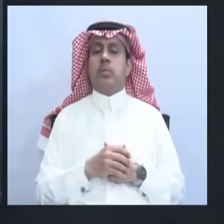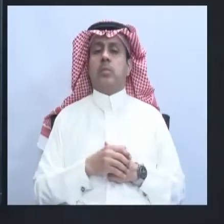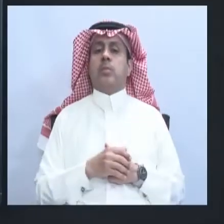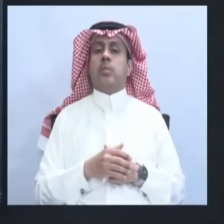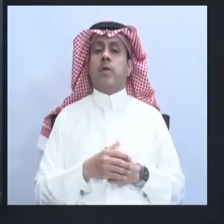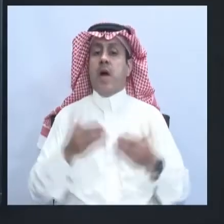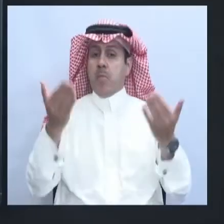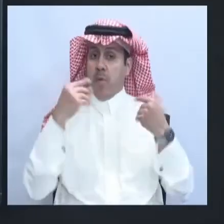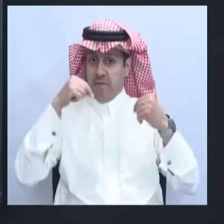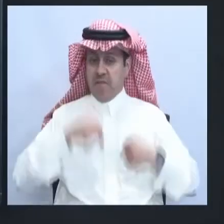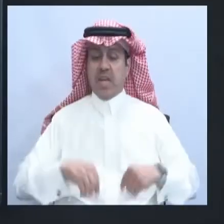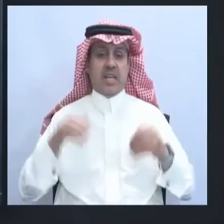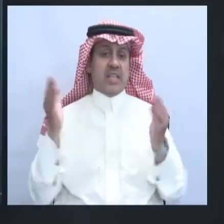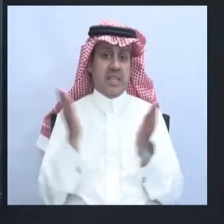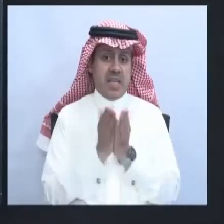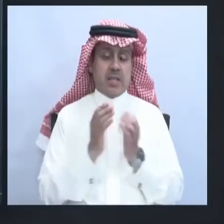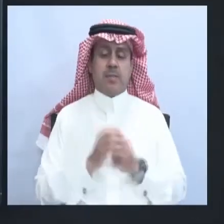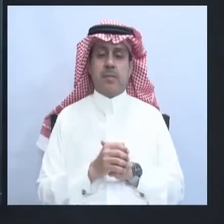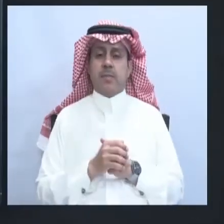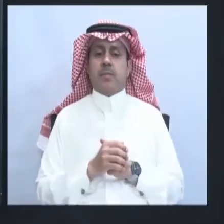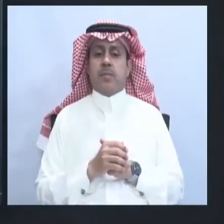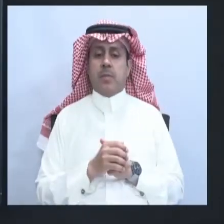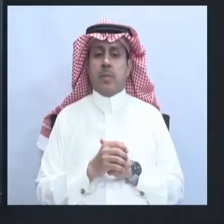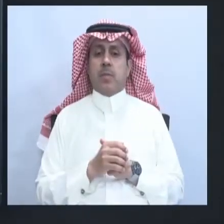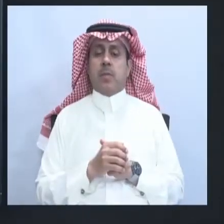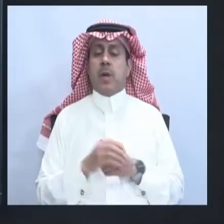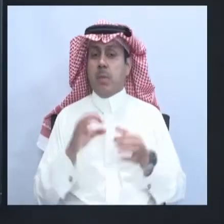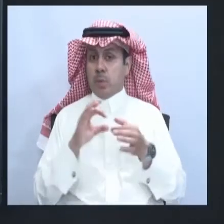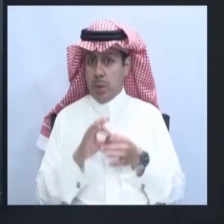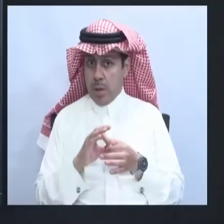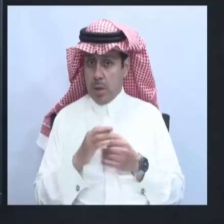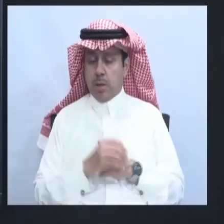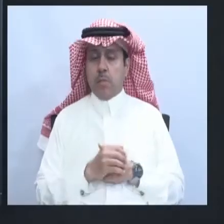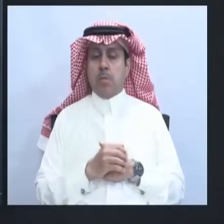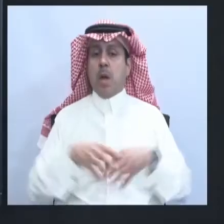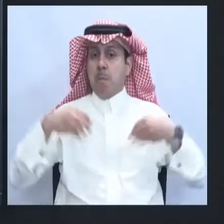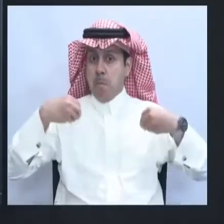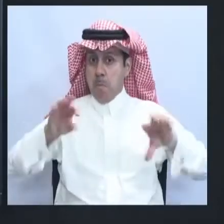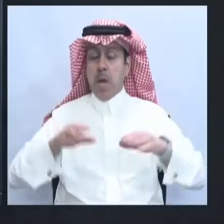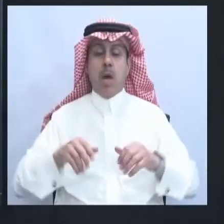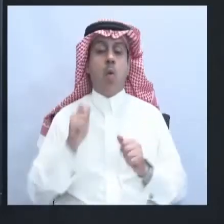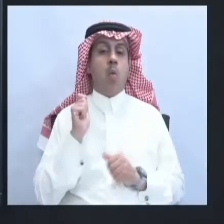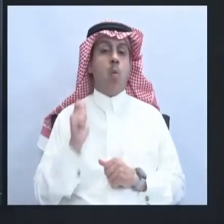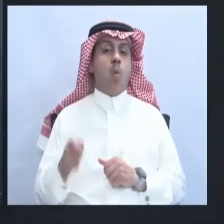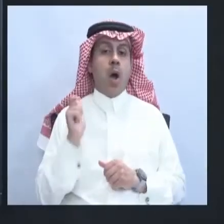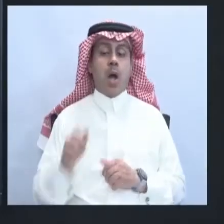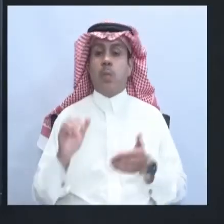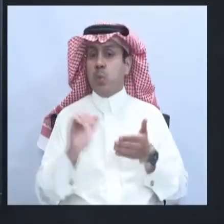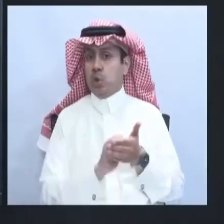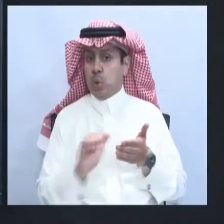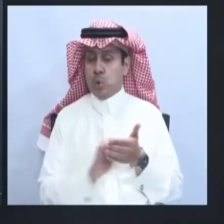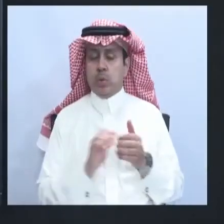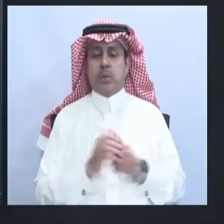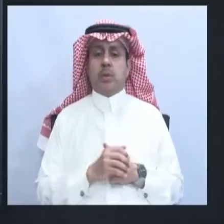واهلا وسهلا بكم معنا في هذا الدرس المتعلق بالبيع واحكامه وشروطه باذن الله